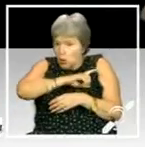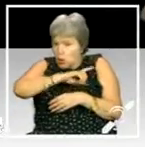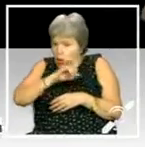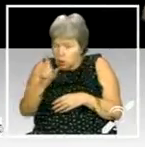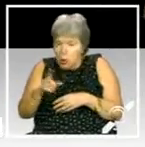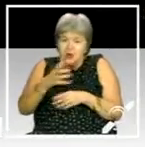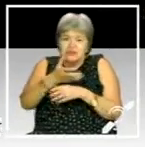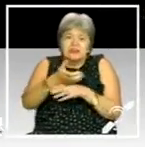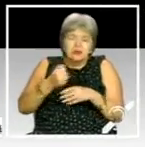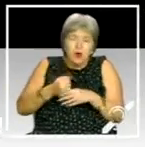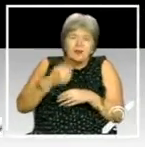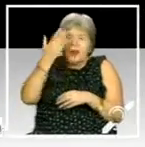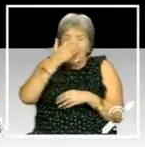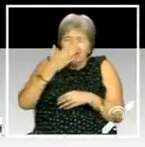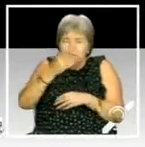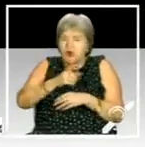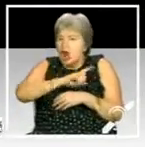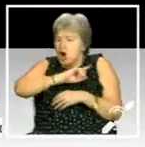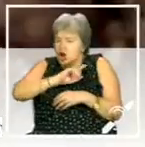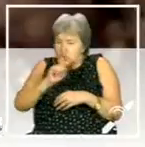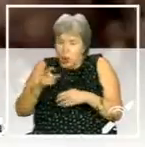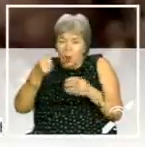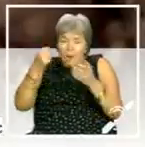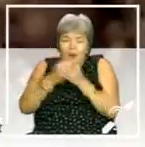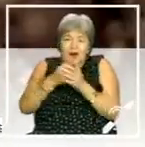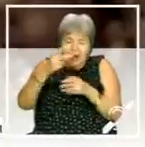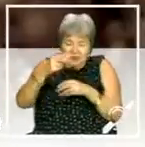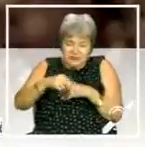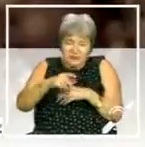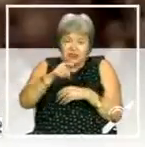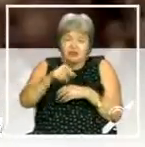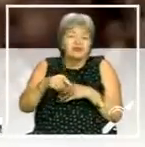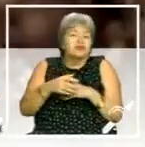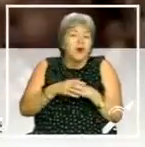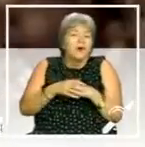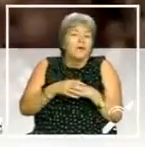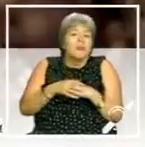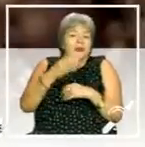Mozambicul își propune ca până la sfârșitul deceniului să protejeze aproape o treime din teritoriul său.